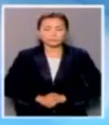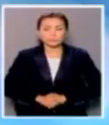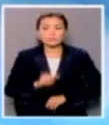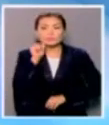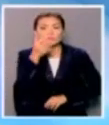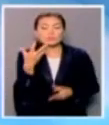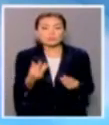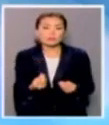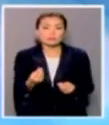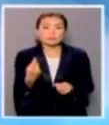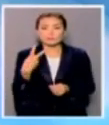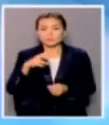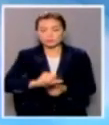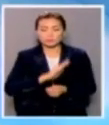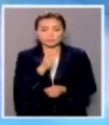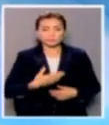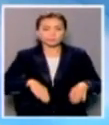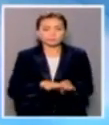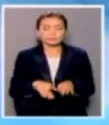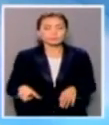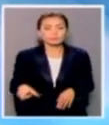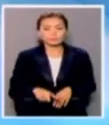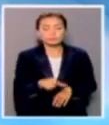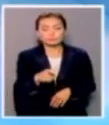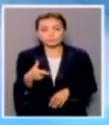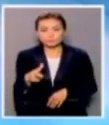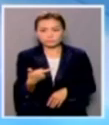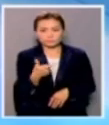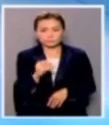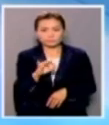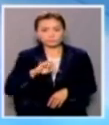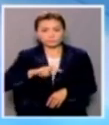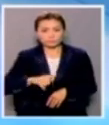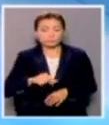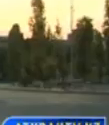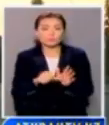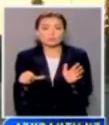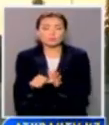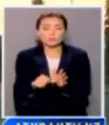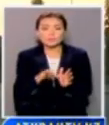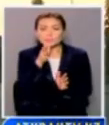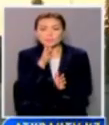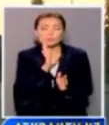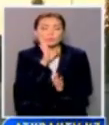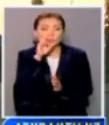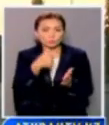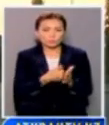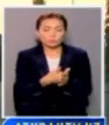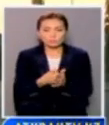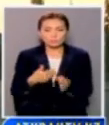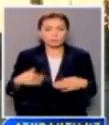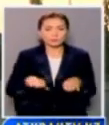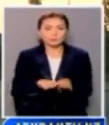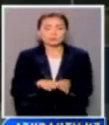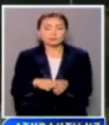С завтрашнего дня на 2 недели будет закрыта дорога на выезде из Атырау. Так, с 6 часов утра будет полностью